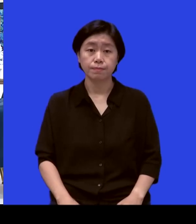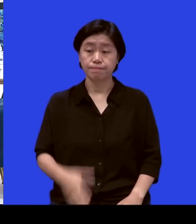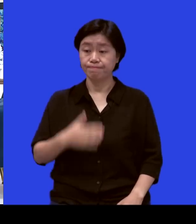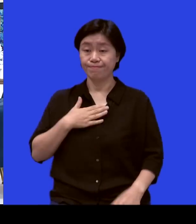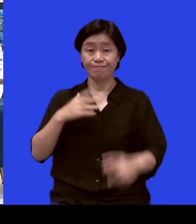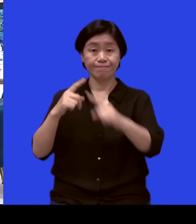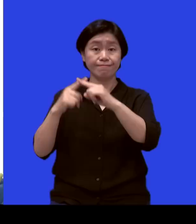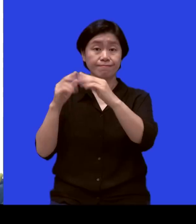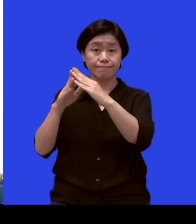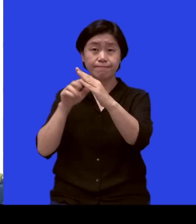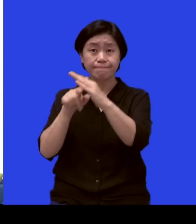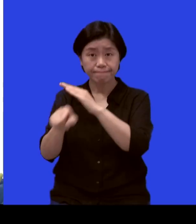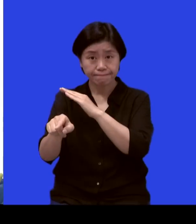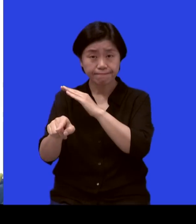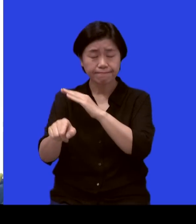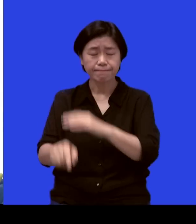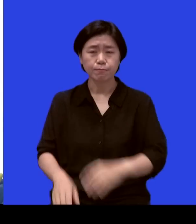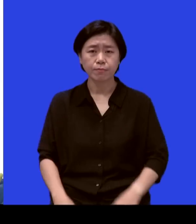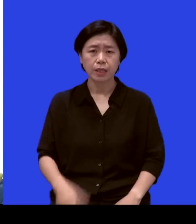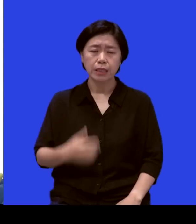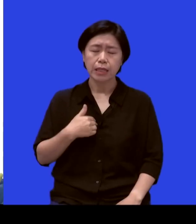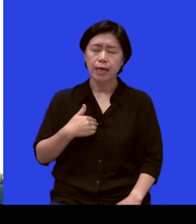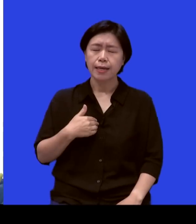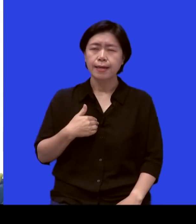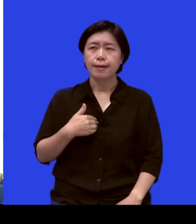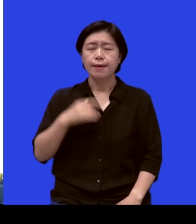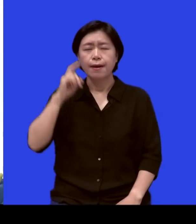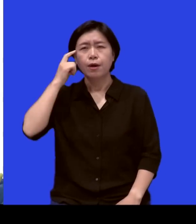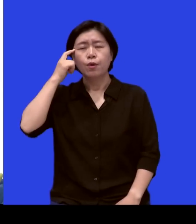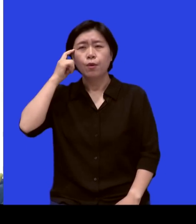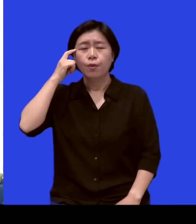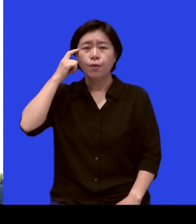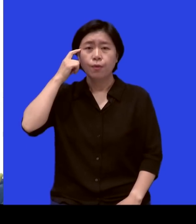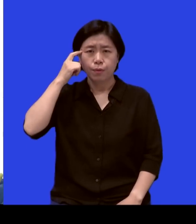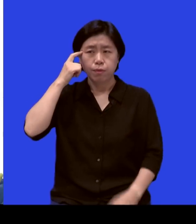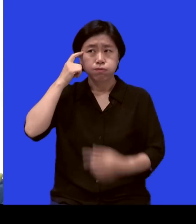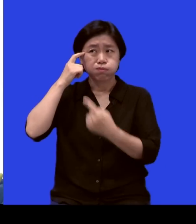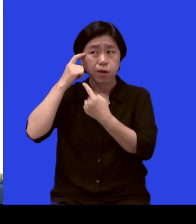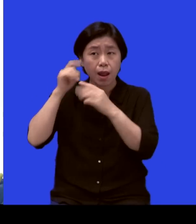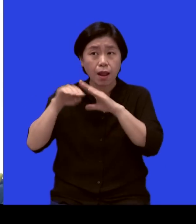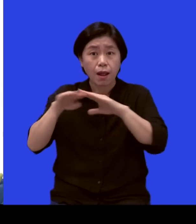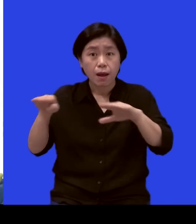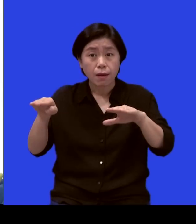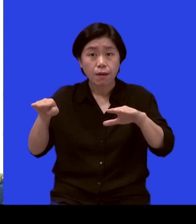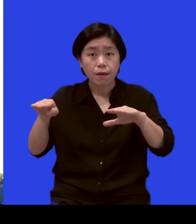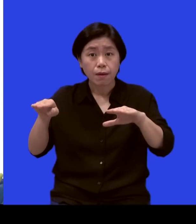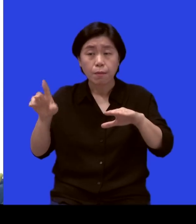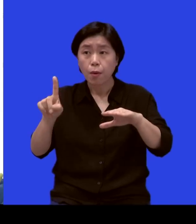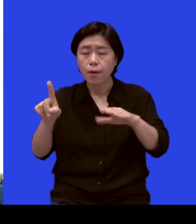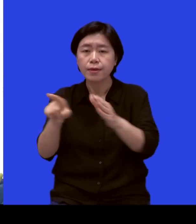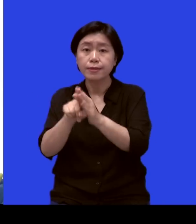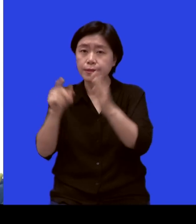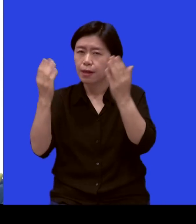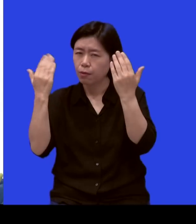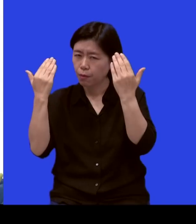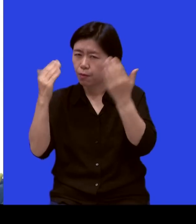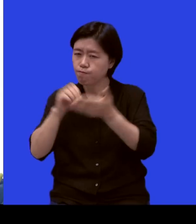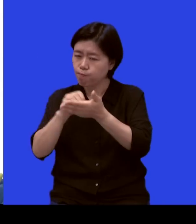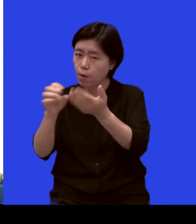갔다가 글쎄 이런 문제가 신학을 해서 이렇게 하면은 뭐가 풀리는 건 아닐까 이 생각이 좀